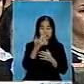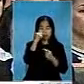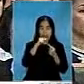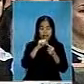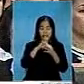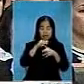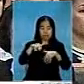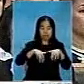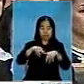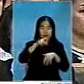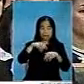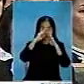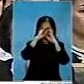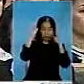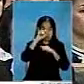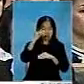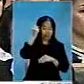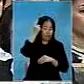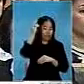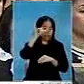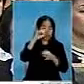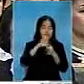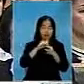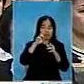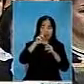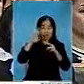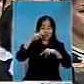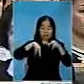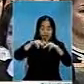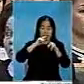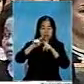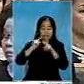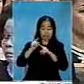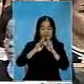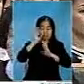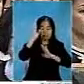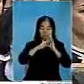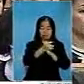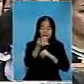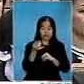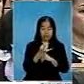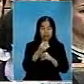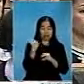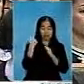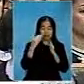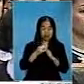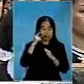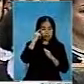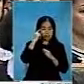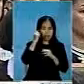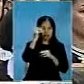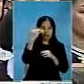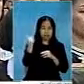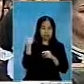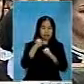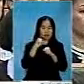าชนเรายังขาดความรู้ความเข้าใจในระบบการปกครองประชาธิปไตยยังเรียนหนังสือกันน้อยยังรู้